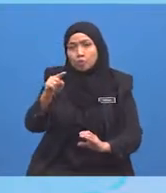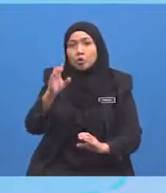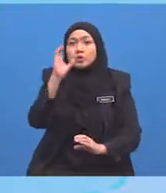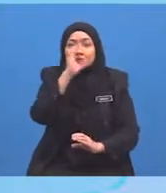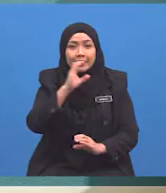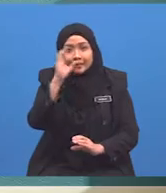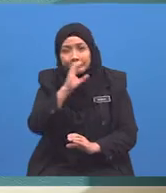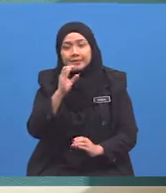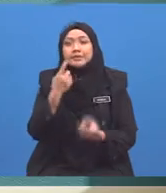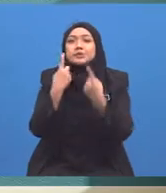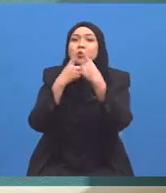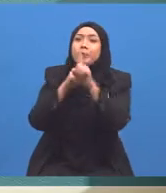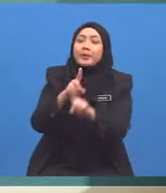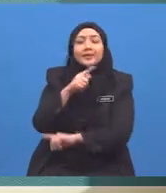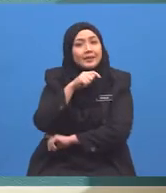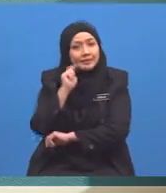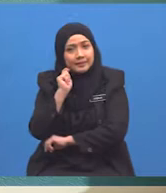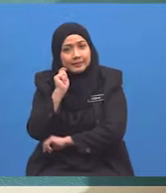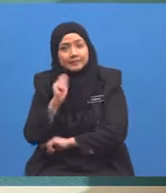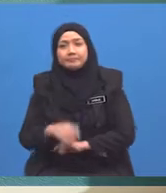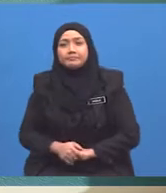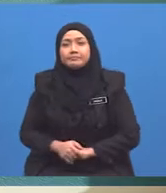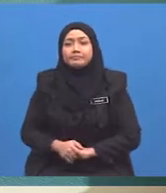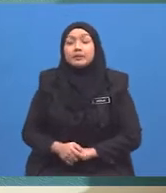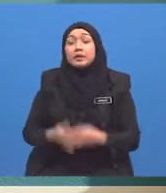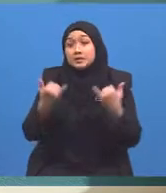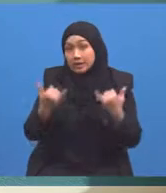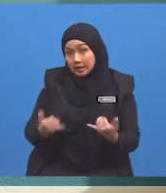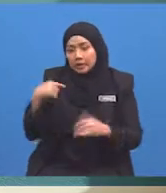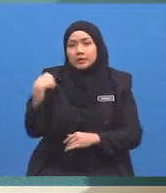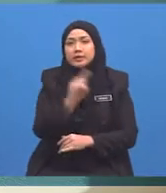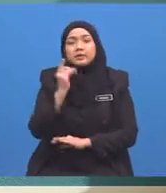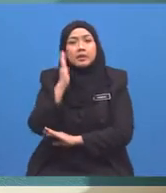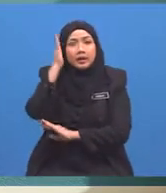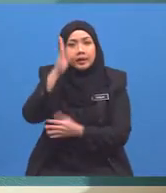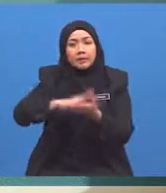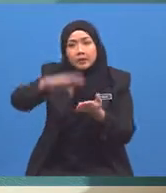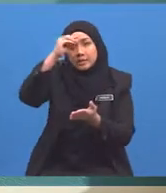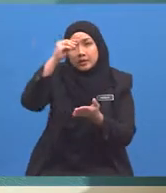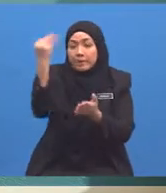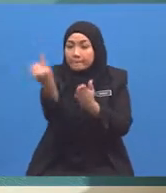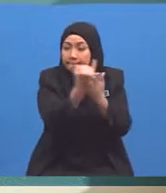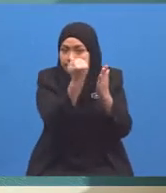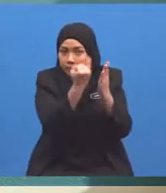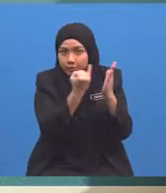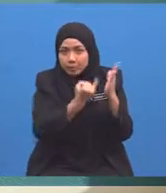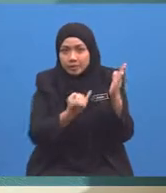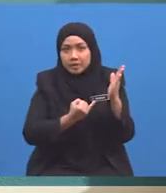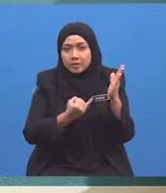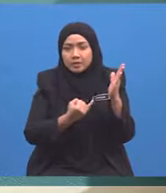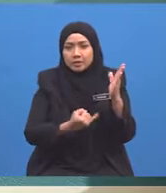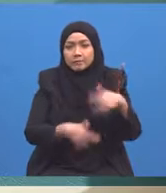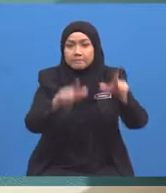54. Senang kan? Harap semua murid memahami